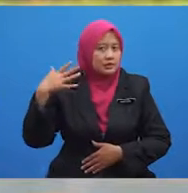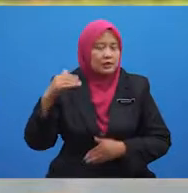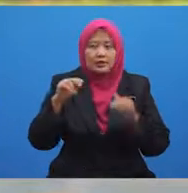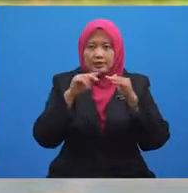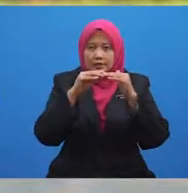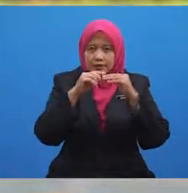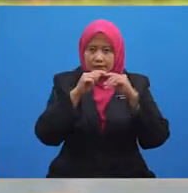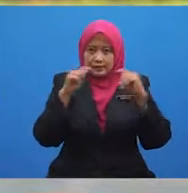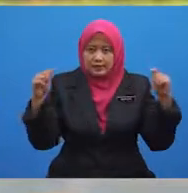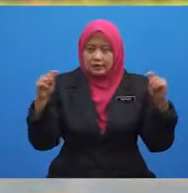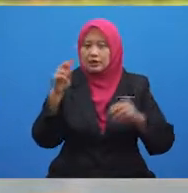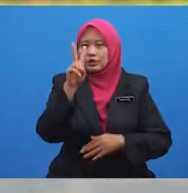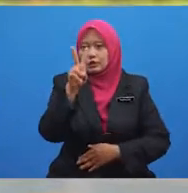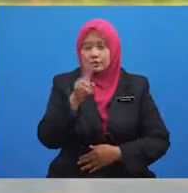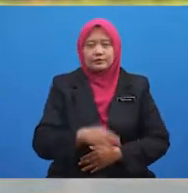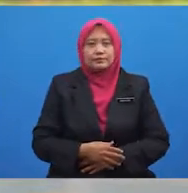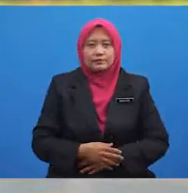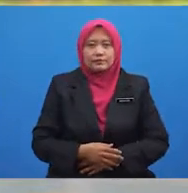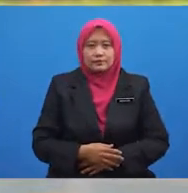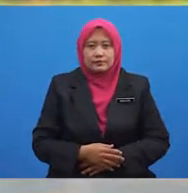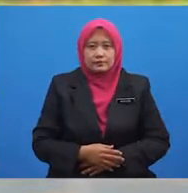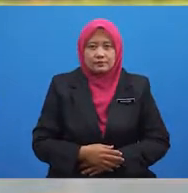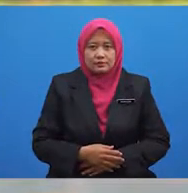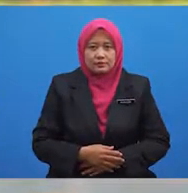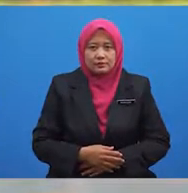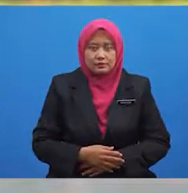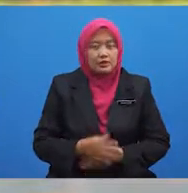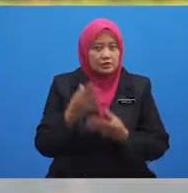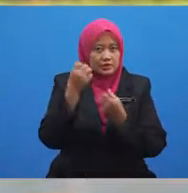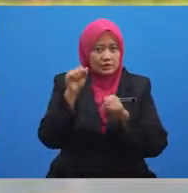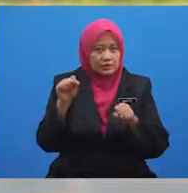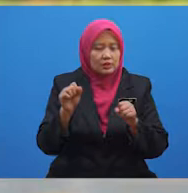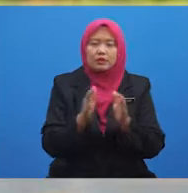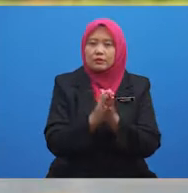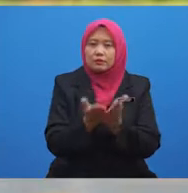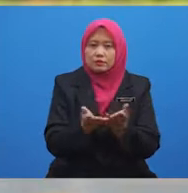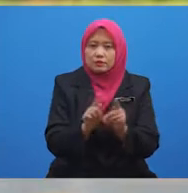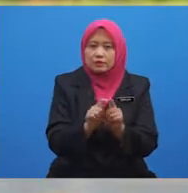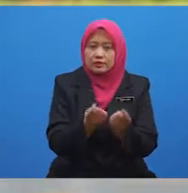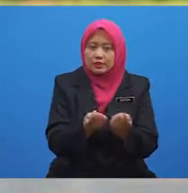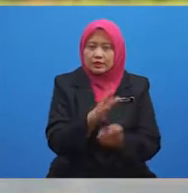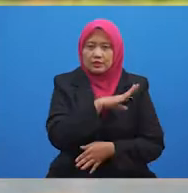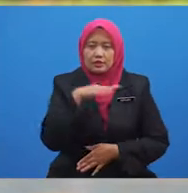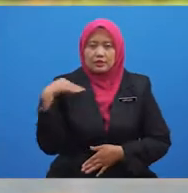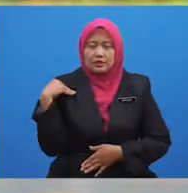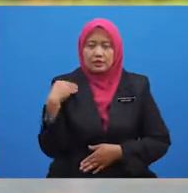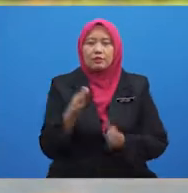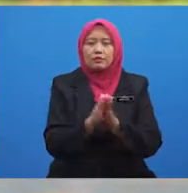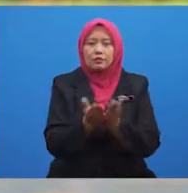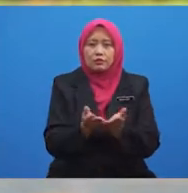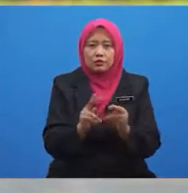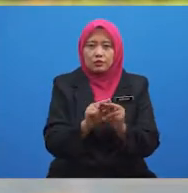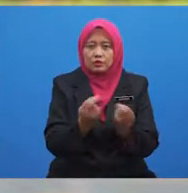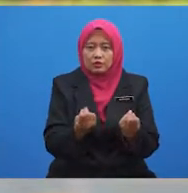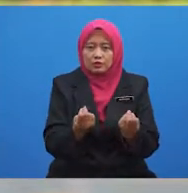Cikgu berharap murid-murid sudah bersedia bersama buku teks dan buku nota masing-masing. Pembelajaran kita hari ini